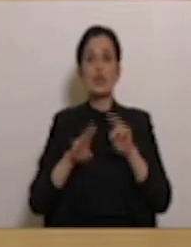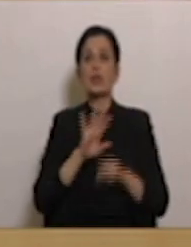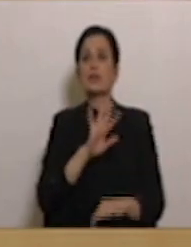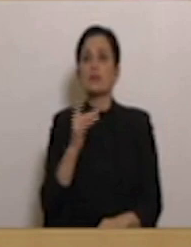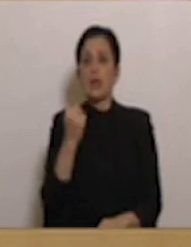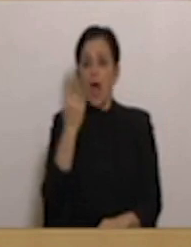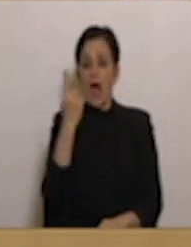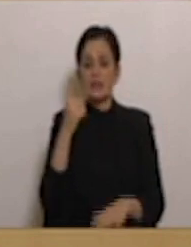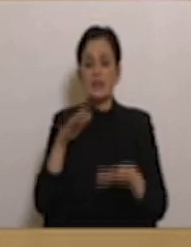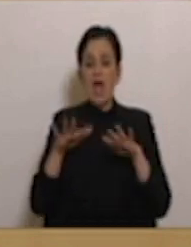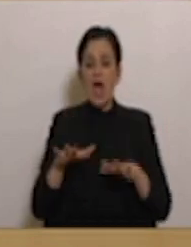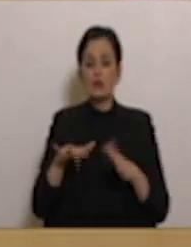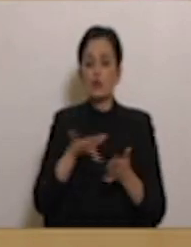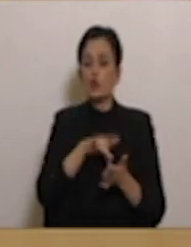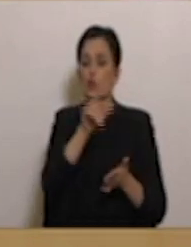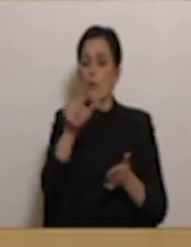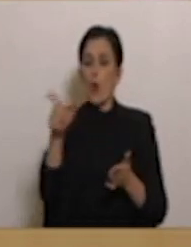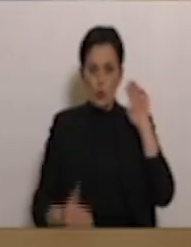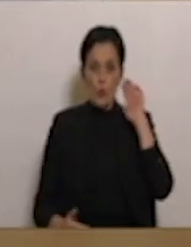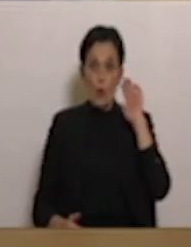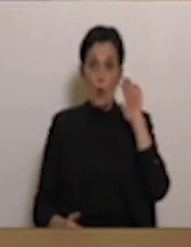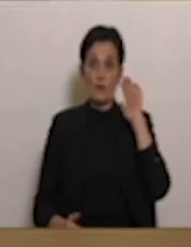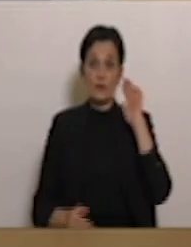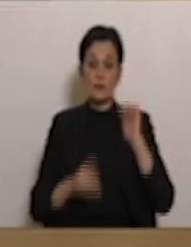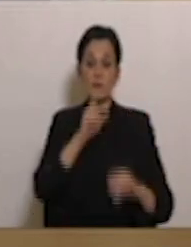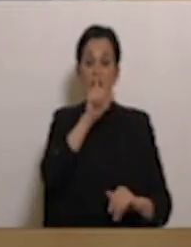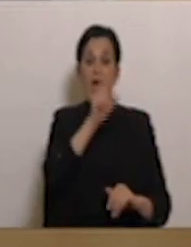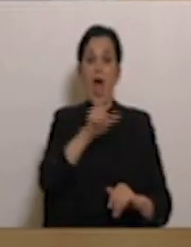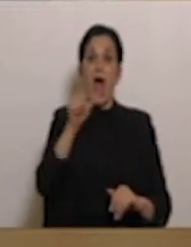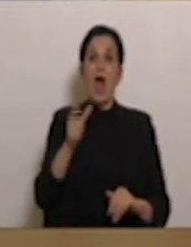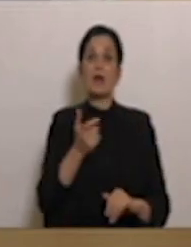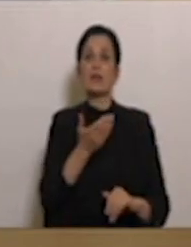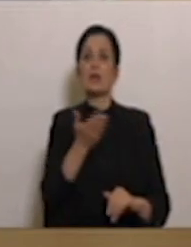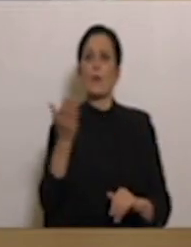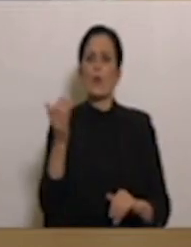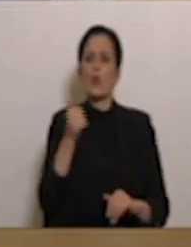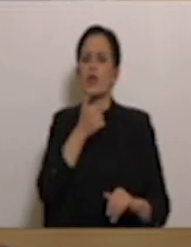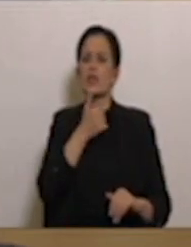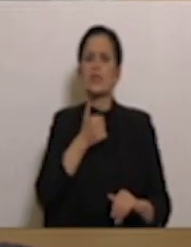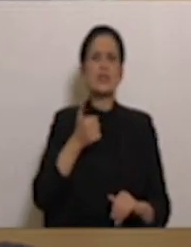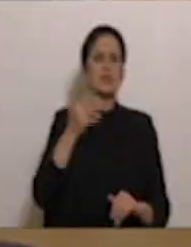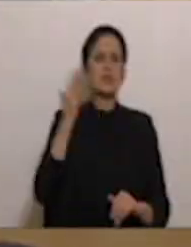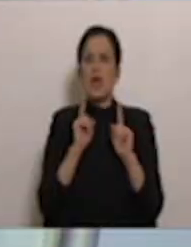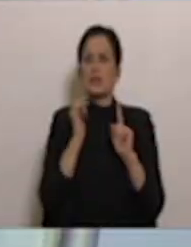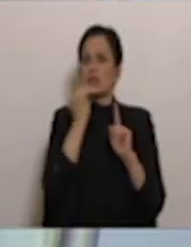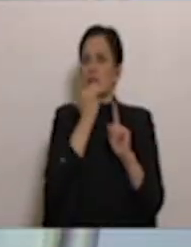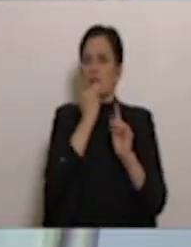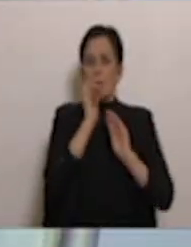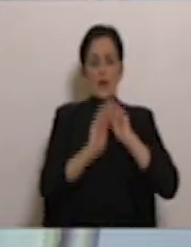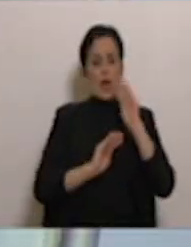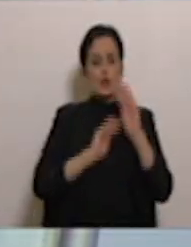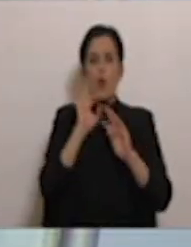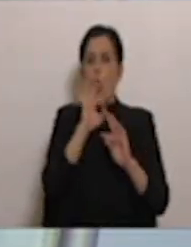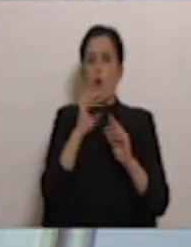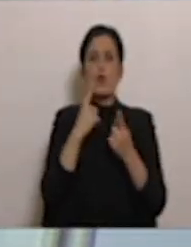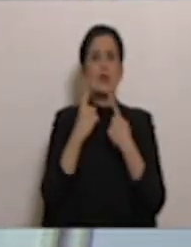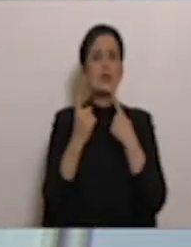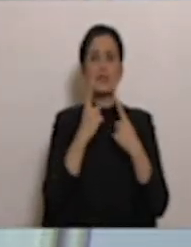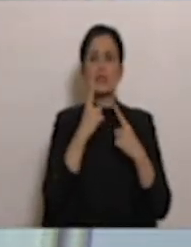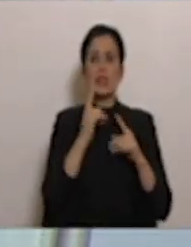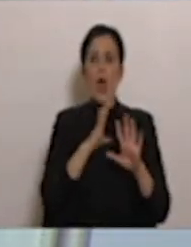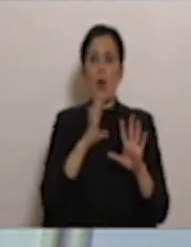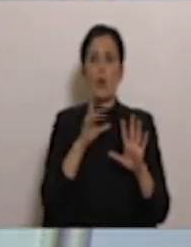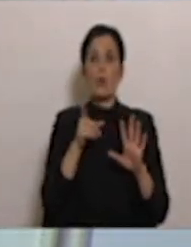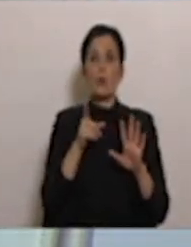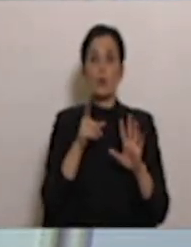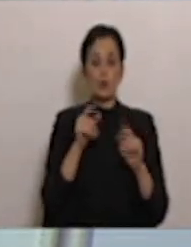მონაწილეები, დეპუტატების შეკითხვებს უპასუხებენ. ოპოზიციის შეფასებებს და განცხადებებს ქართული ოცნების დეპუტატების კრიტიკა მოჰყვა, მათ ისევ წინა